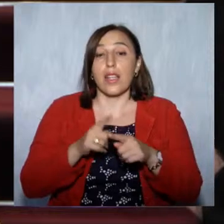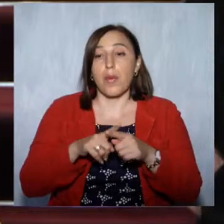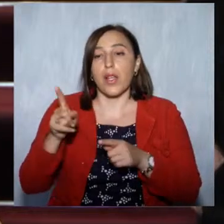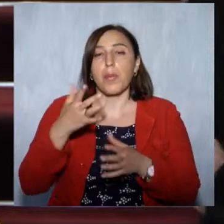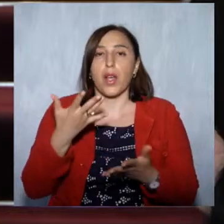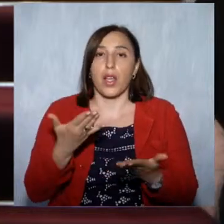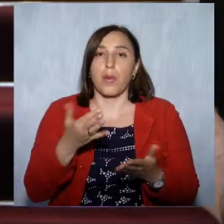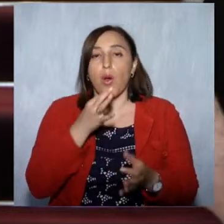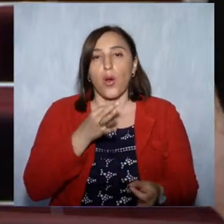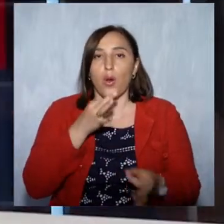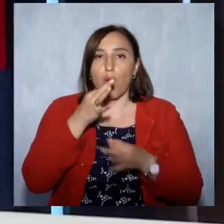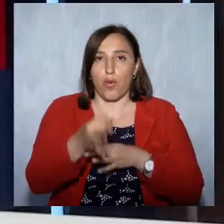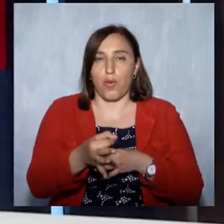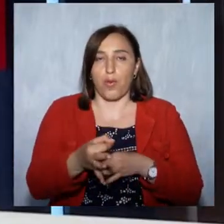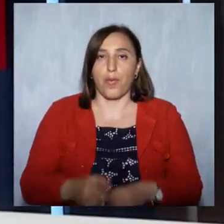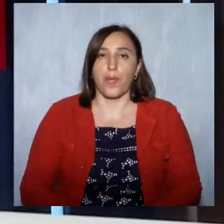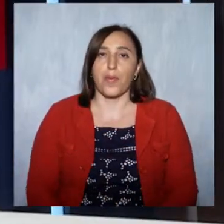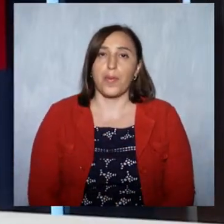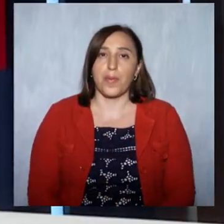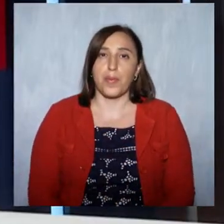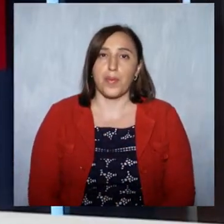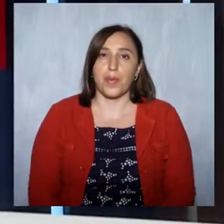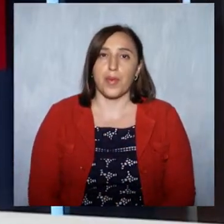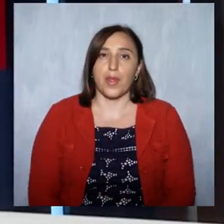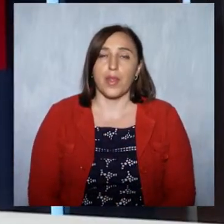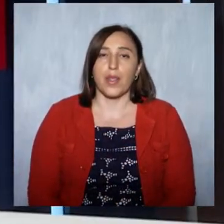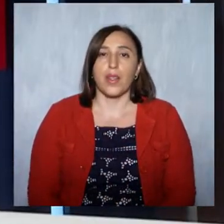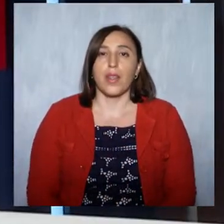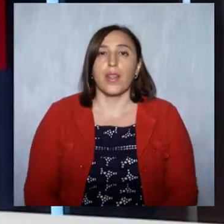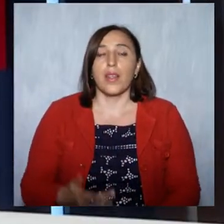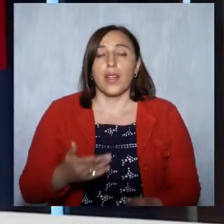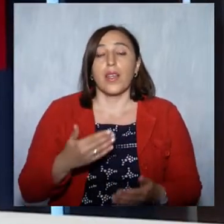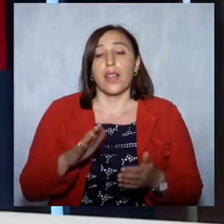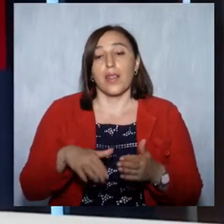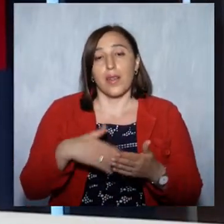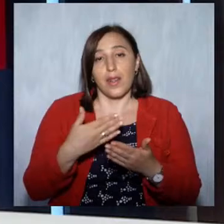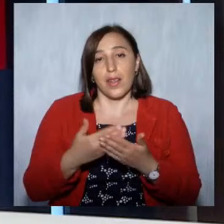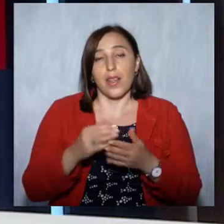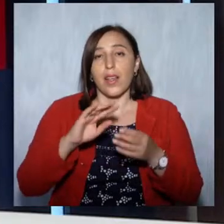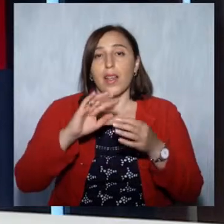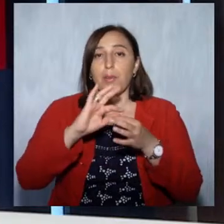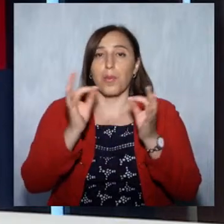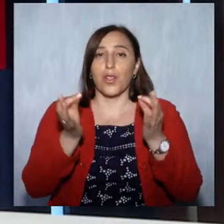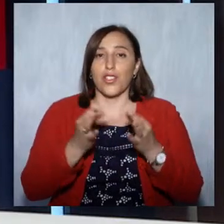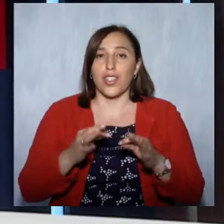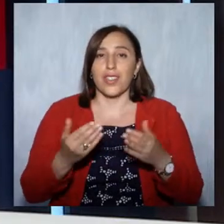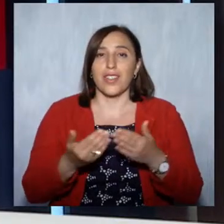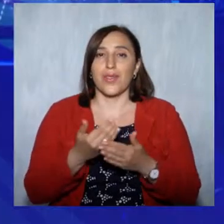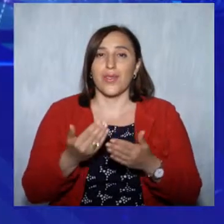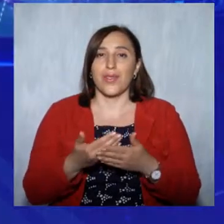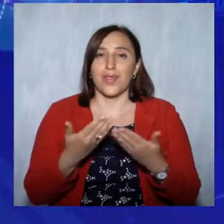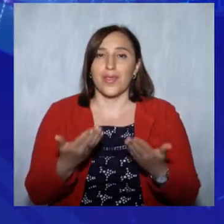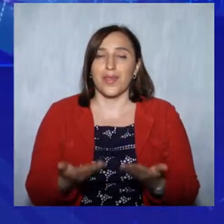է, սովորական հաշվեհարդար է։ Եվ թողարկման այս հատվածում էլ ծանոթանանք միջազգային լուրերին։